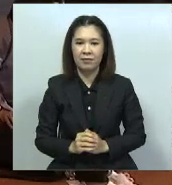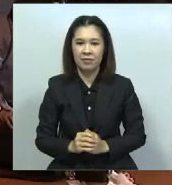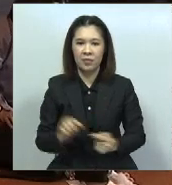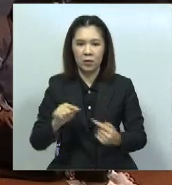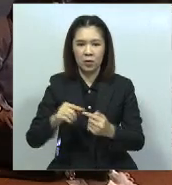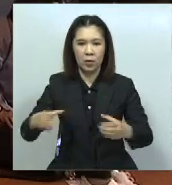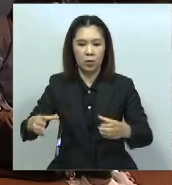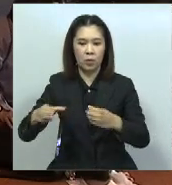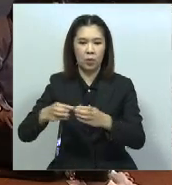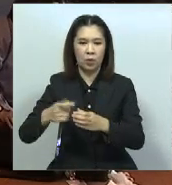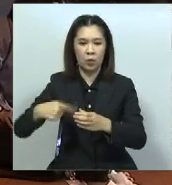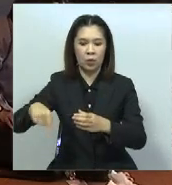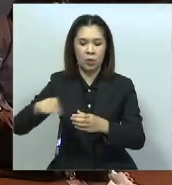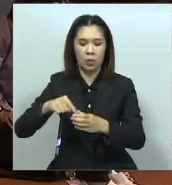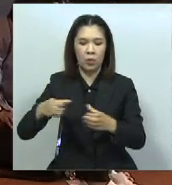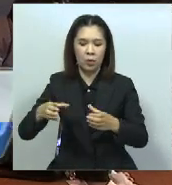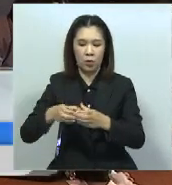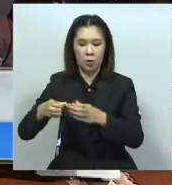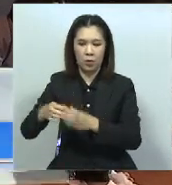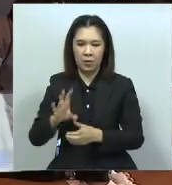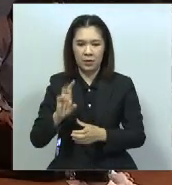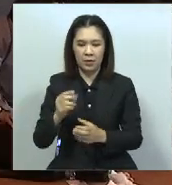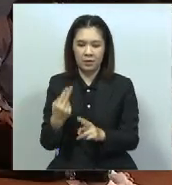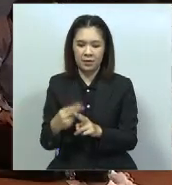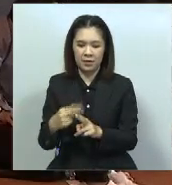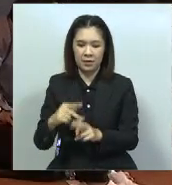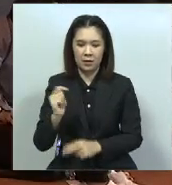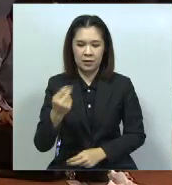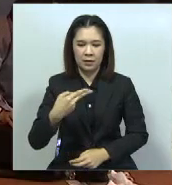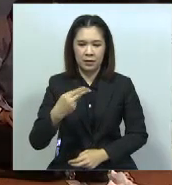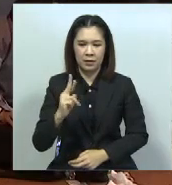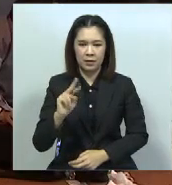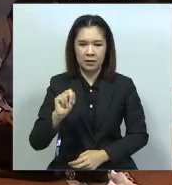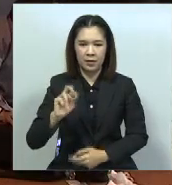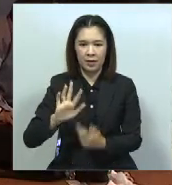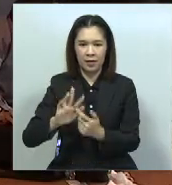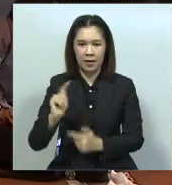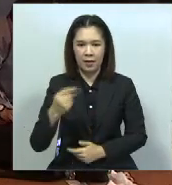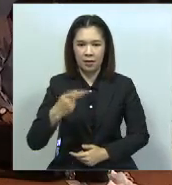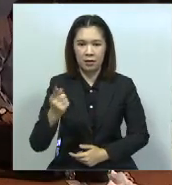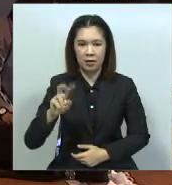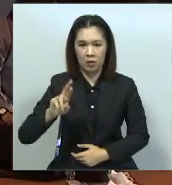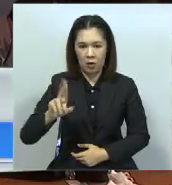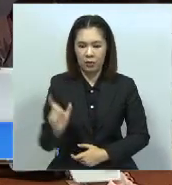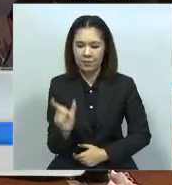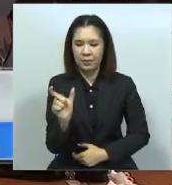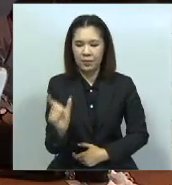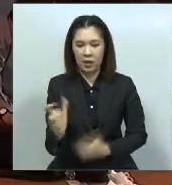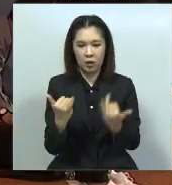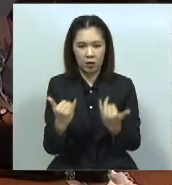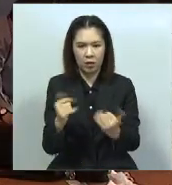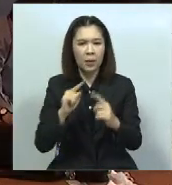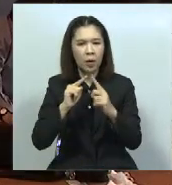นของ7พรรคการเมืองก็เสนอชื่อของนายธนาธรจึงรุ่งเรืองกิจค่ะซึ่งขณะนี้ที่ประชุมกำลังมีการอภิปรายกันนะ